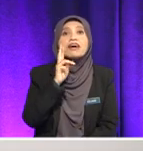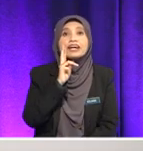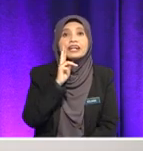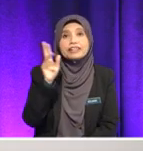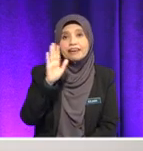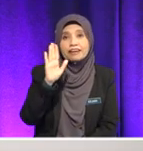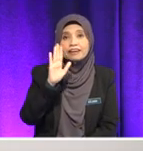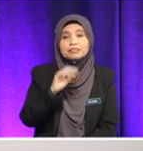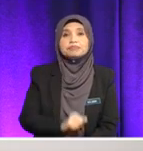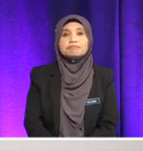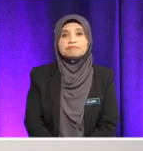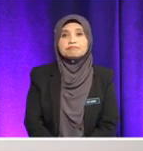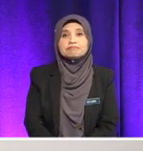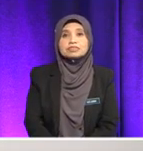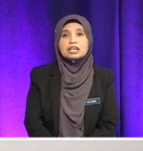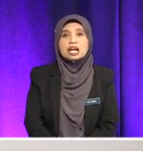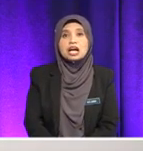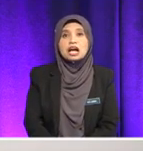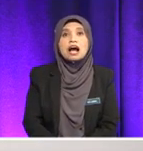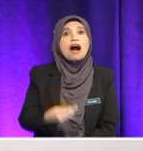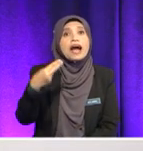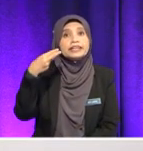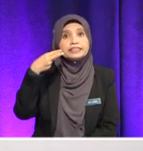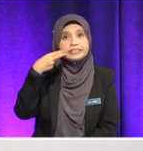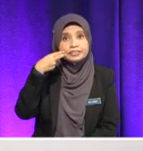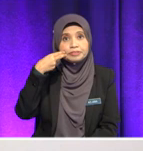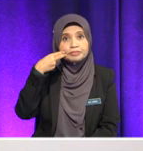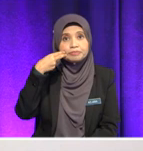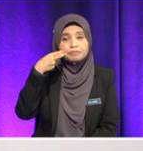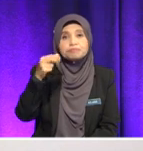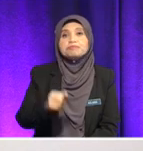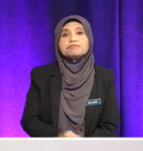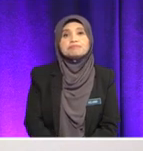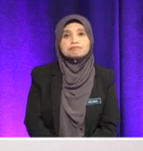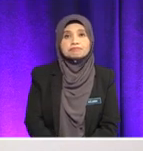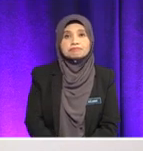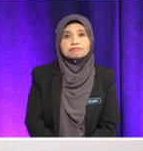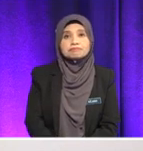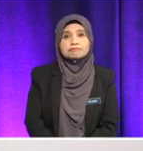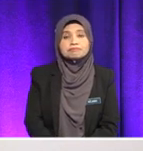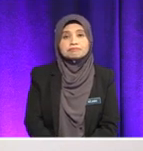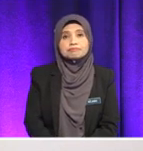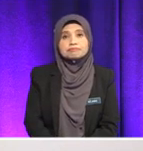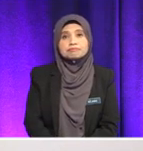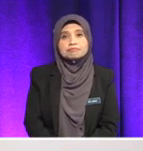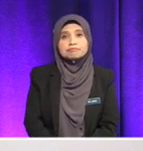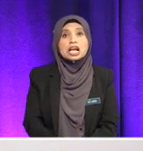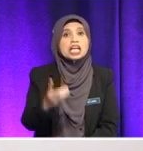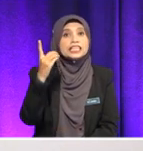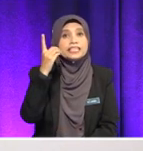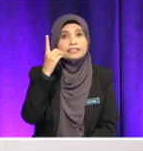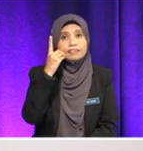kemudian kita ada adik nurhani Aqila Selamat datang kemudian kita ada Dina